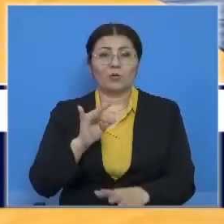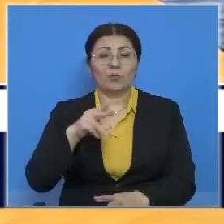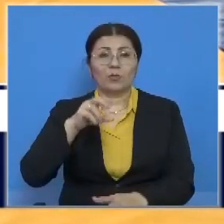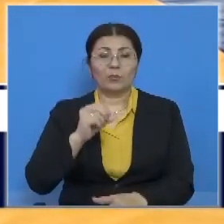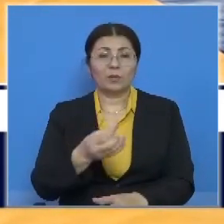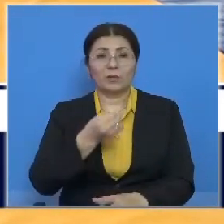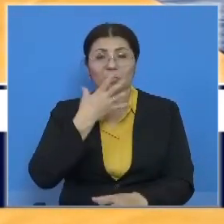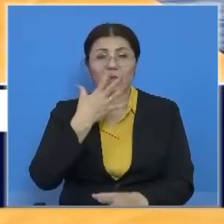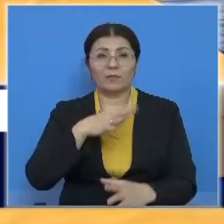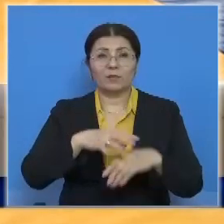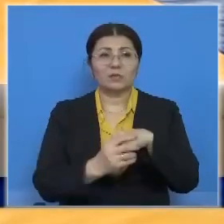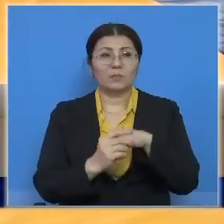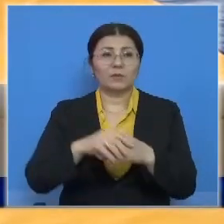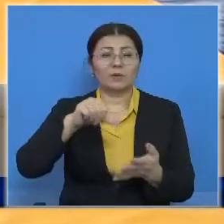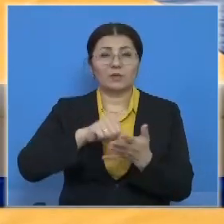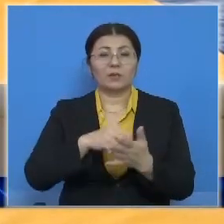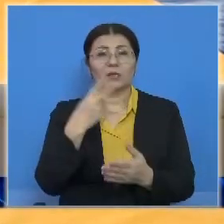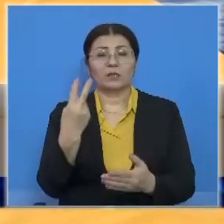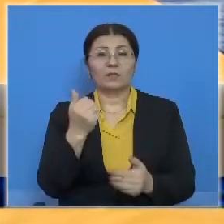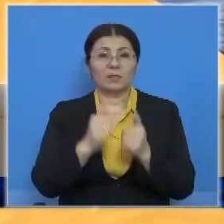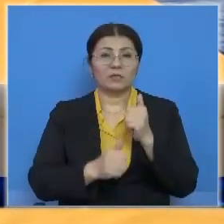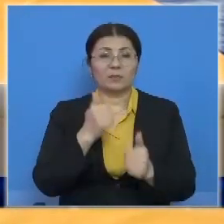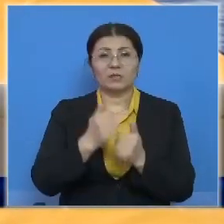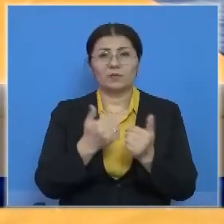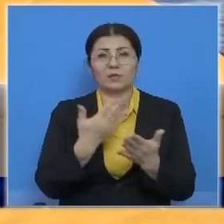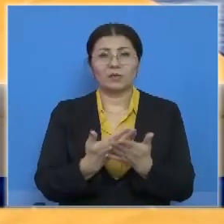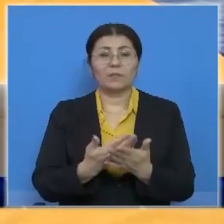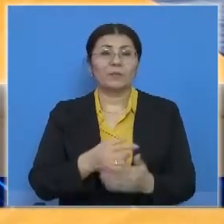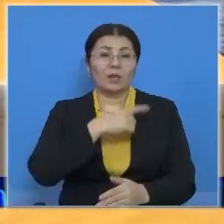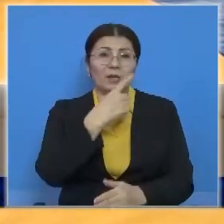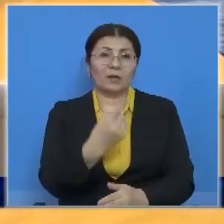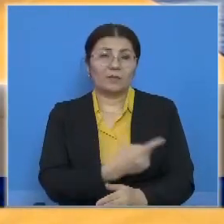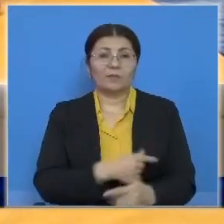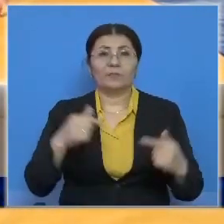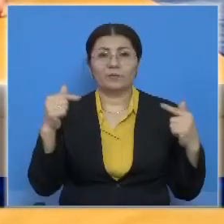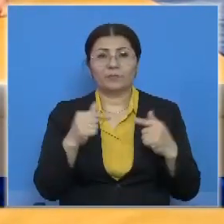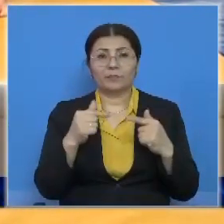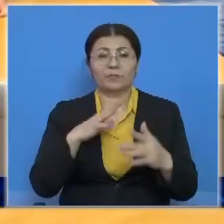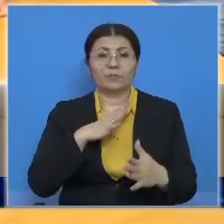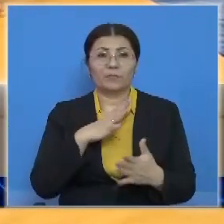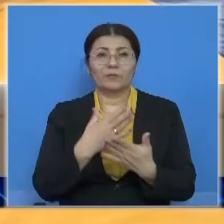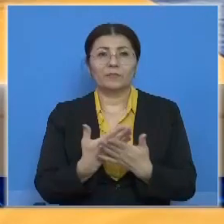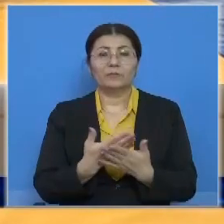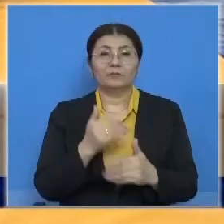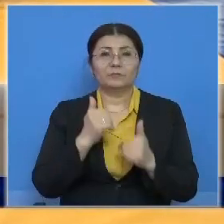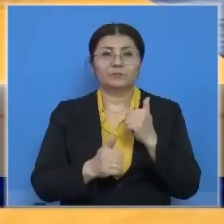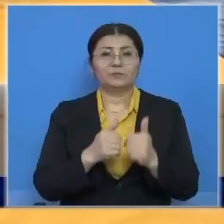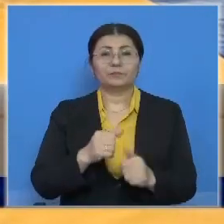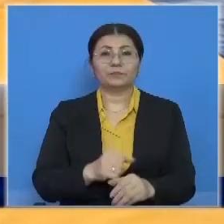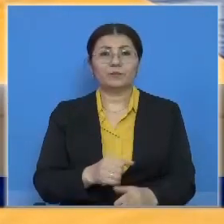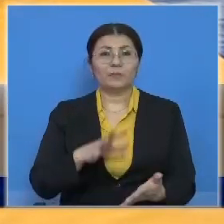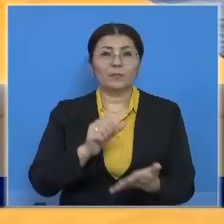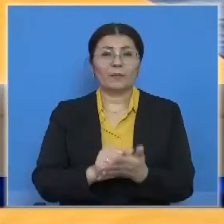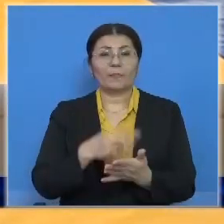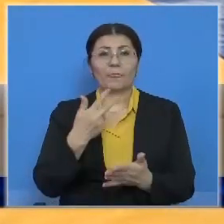уже съездил на два соревнования на турнире в Мб где были очень сильные соперники попасть призовую тройку не удалось А вот на соревнованиях виргизии